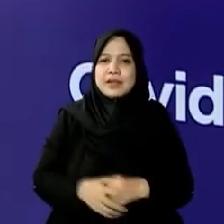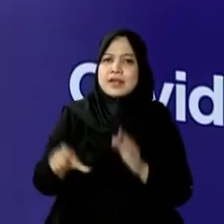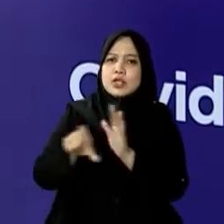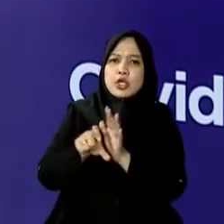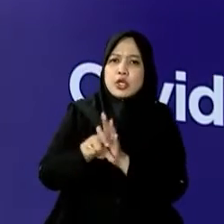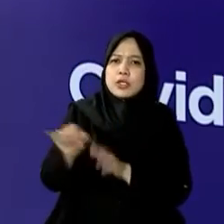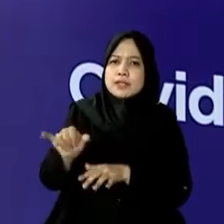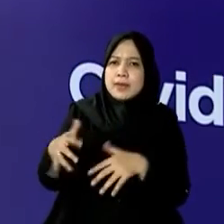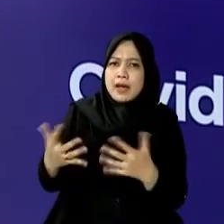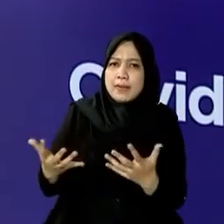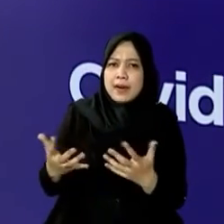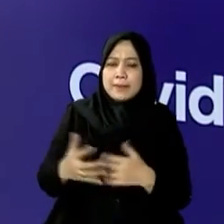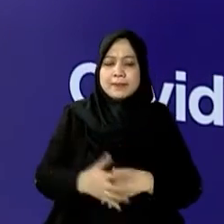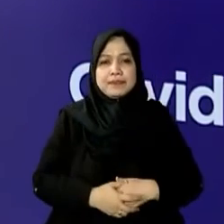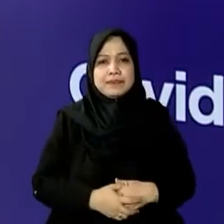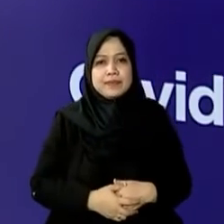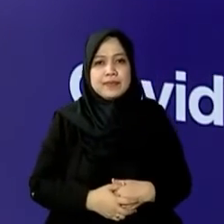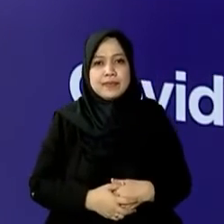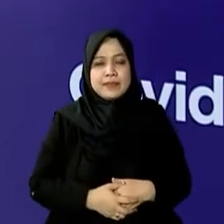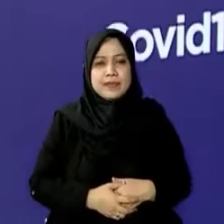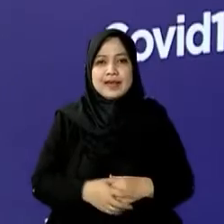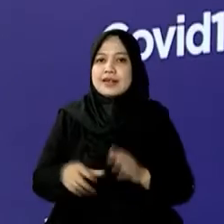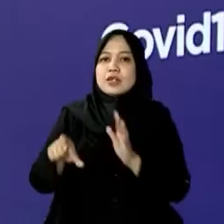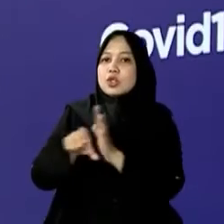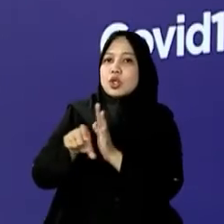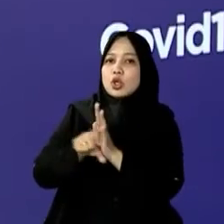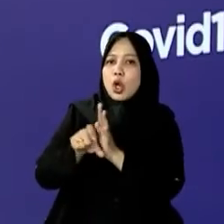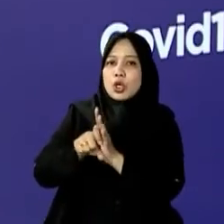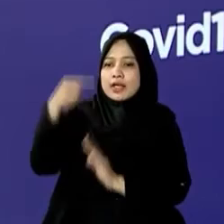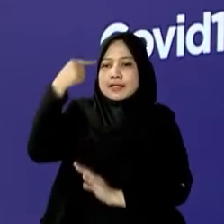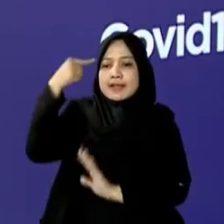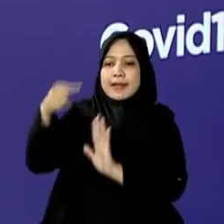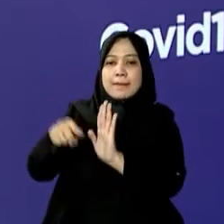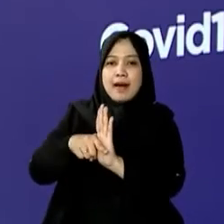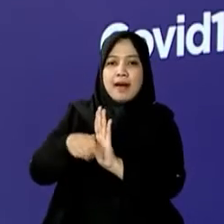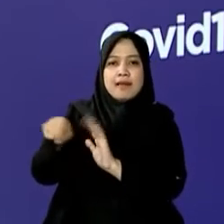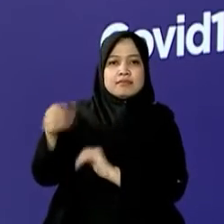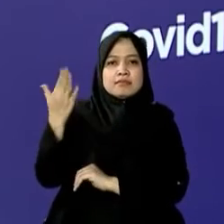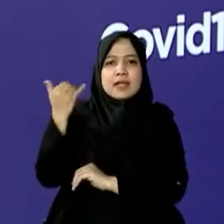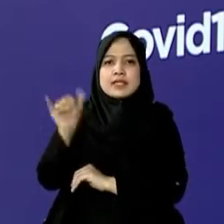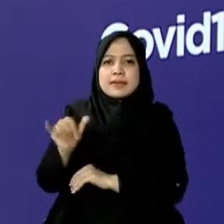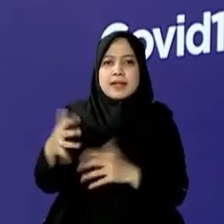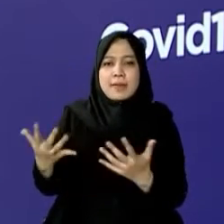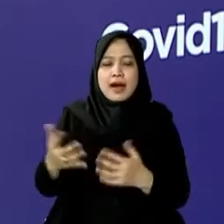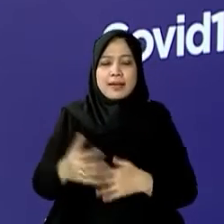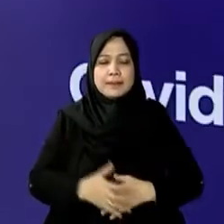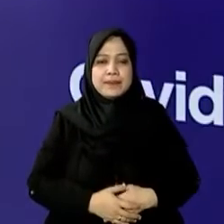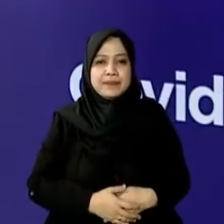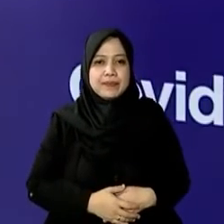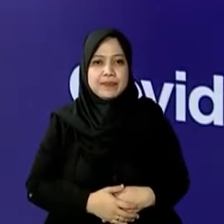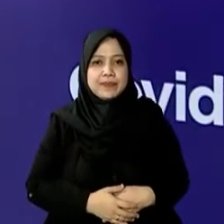Contohnya seperti apa nama Vira yang ya contoh bagaimana stigmata dia masih ada di masyarakat kalau